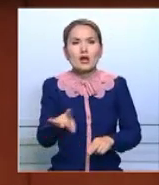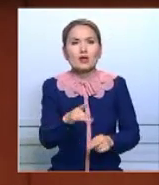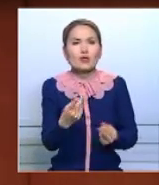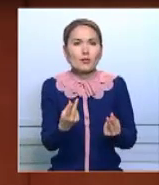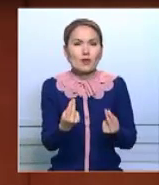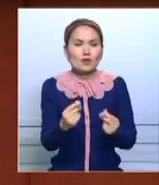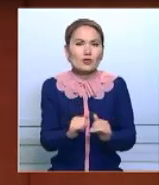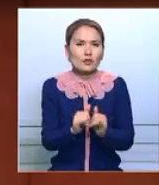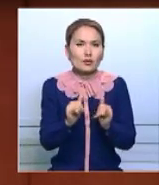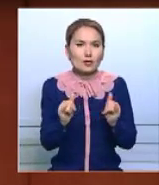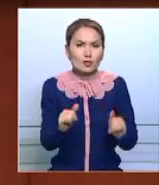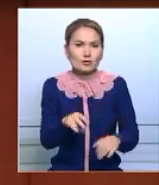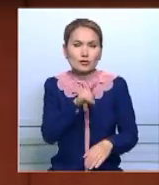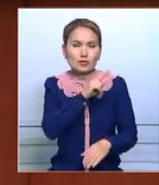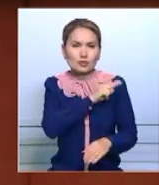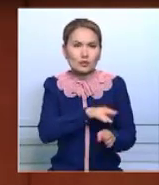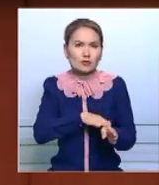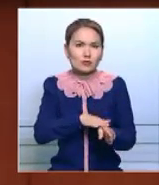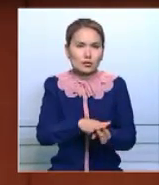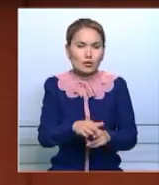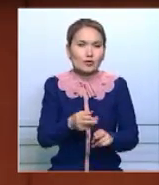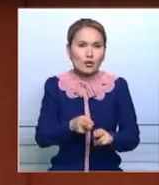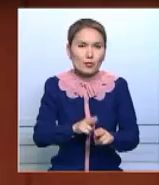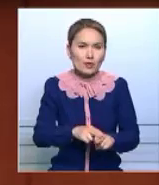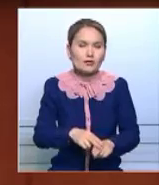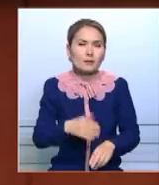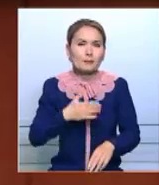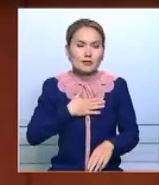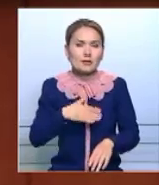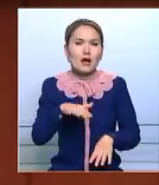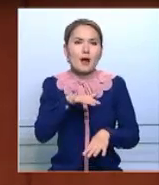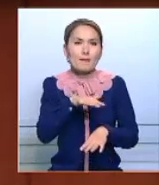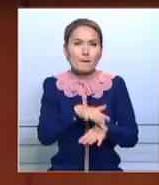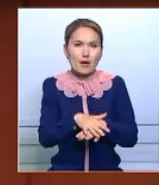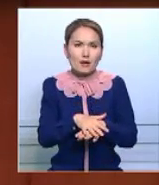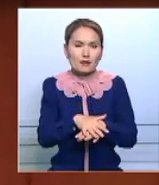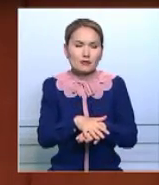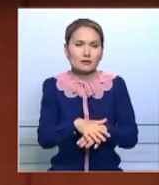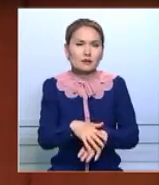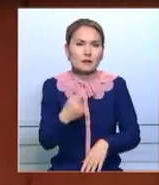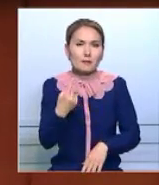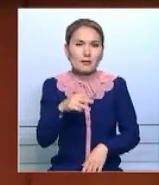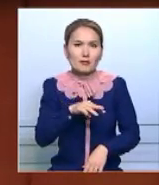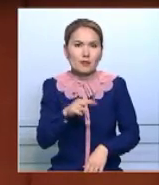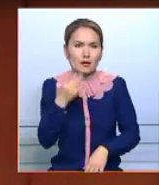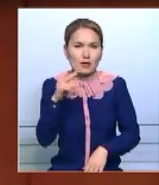бағдарламаларды уақытылы қаржыландыруды қамтамасыз ету мақсатында маңызды болып табылады.